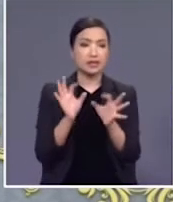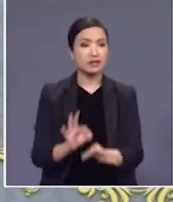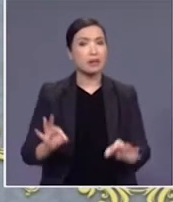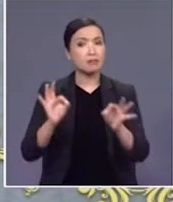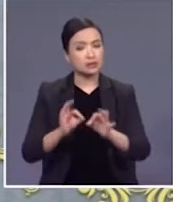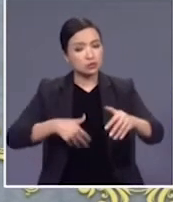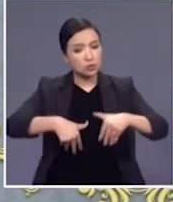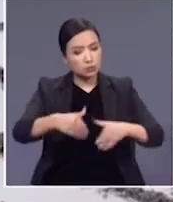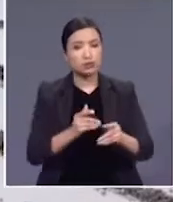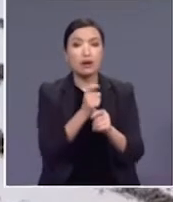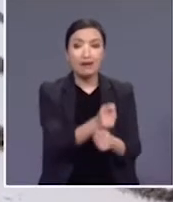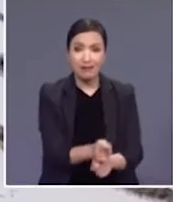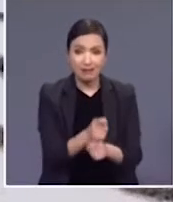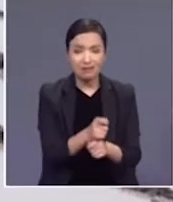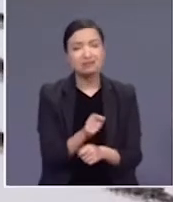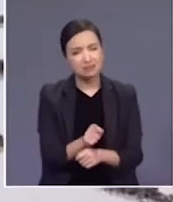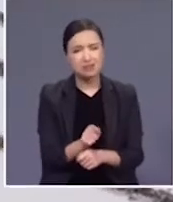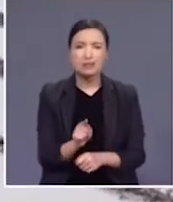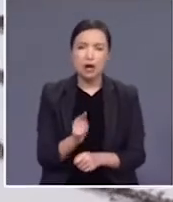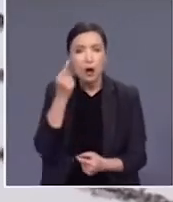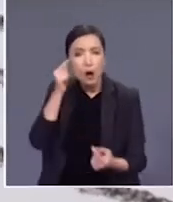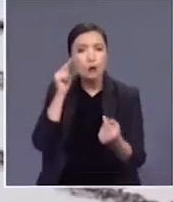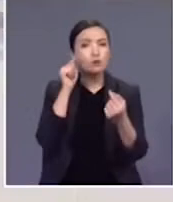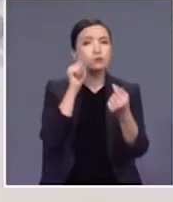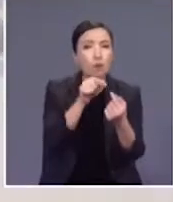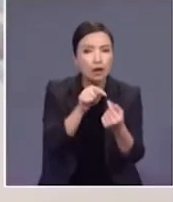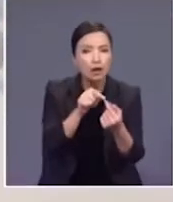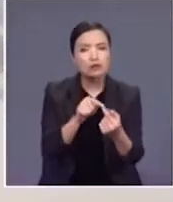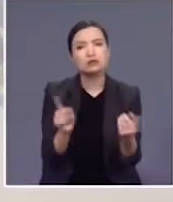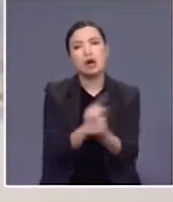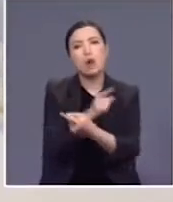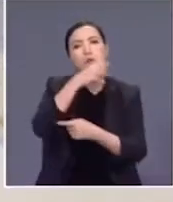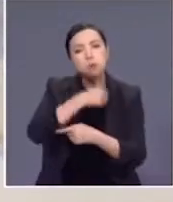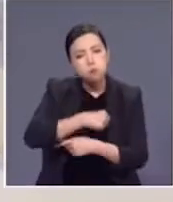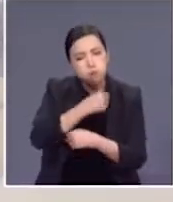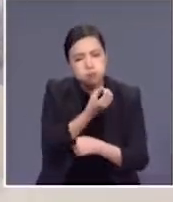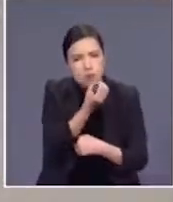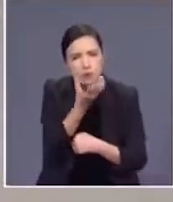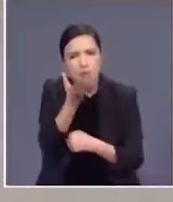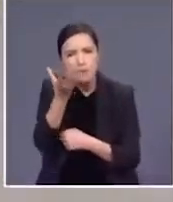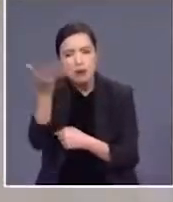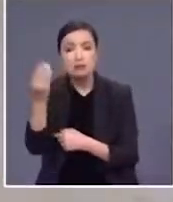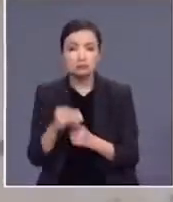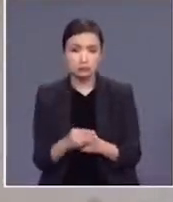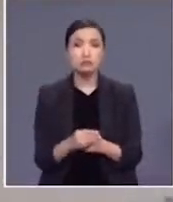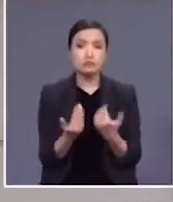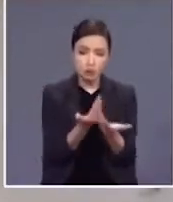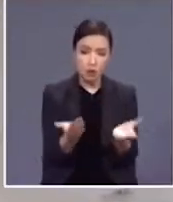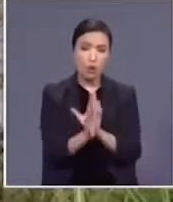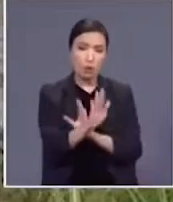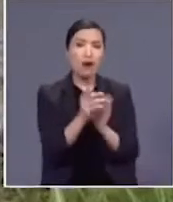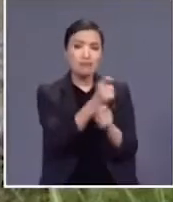ชากรในภาคเกษตรมีแนวโน้มเข้าสู่สังคมผู้สูงอายุมากขึ้นทุกปีโดยพบว่าสมาชิกครัวเรือนเกษตรกร